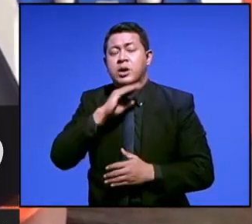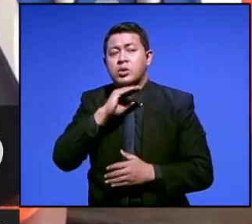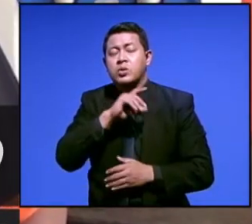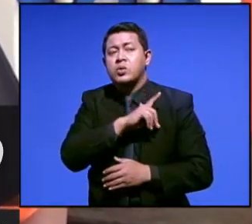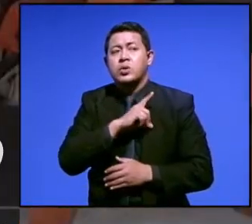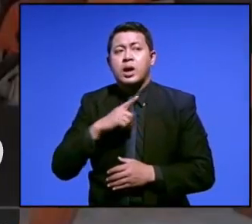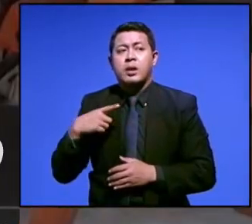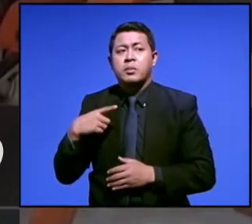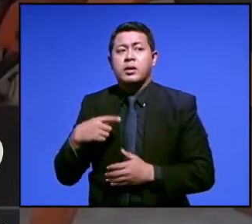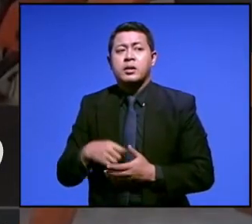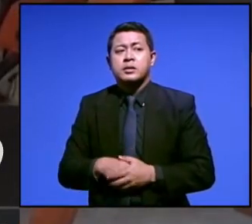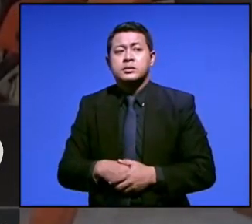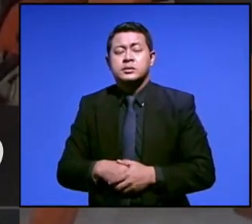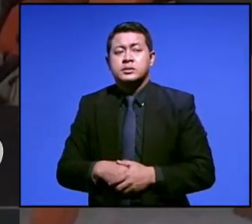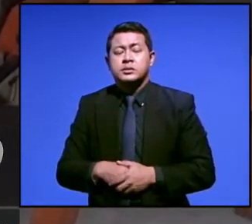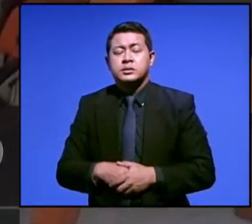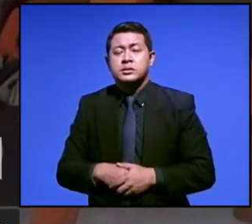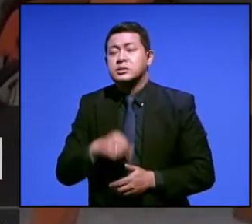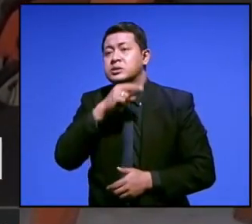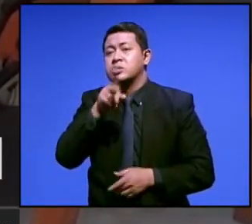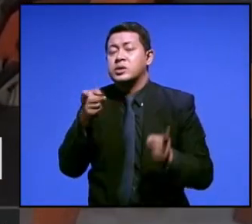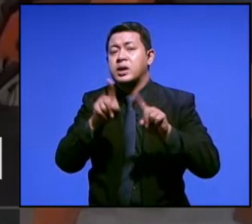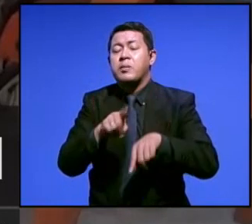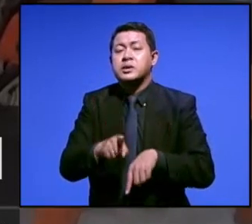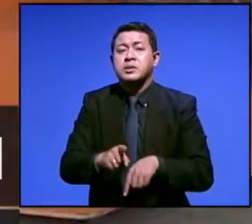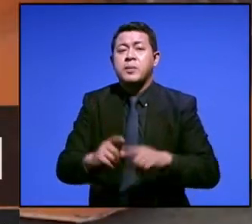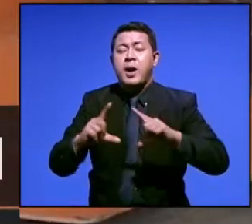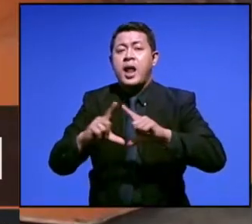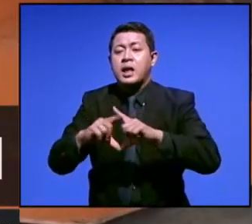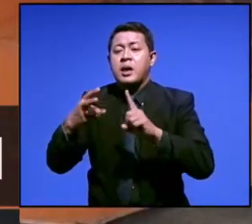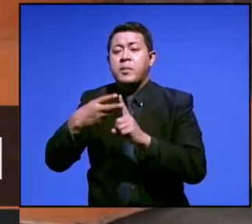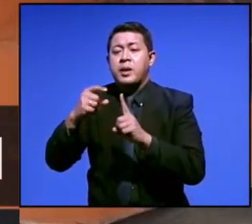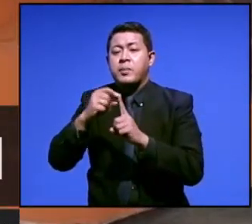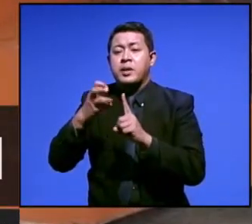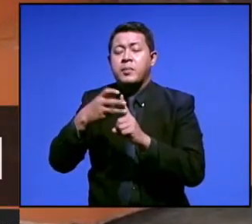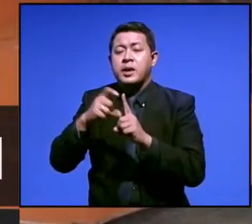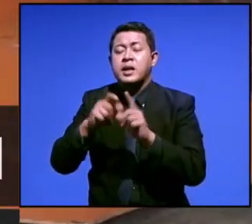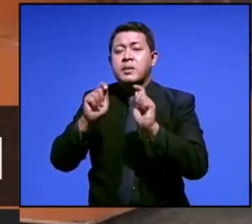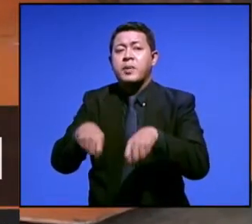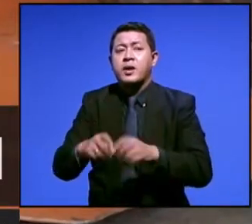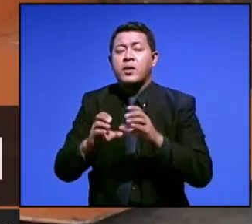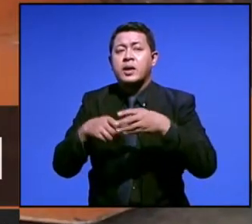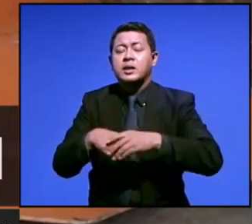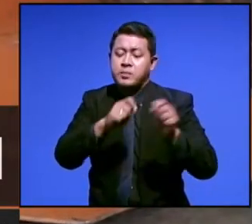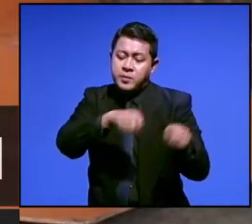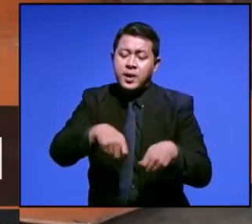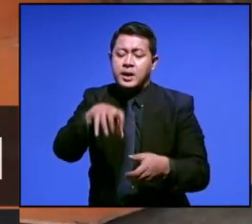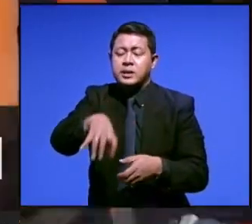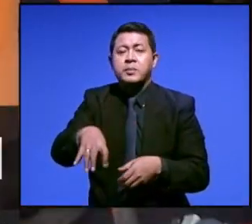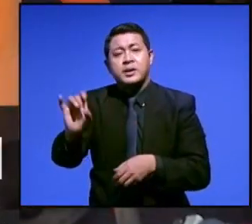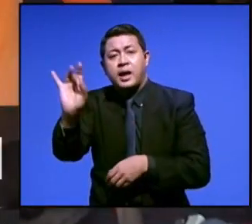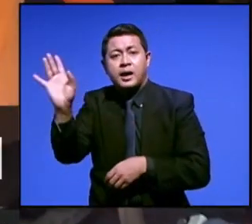lama, kasihan. Situasi ini terjadi karena peralatan BPBD Jember sedang dipakai oleh tim pemakaman di lokasi yang